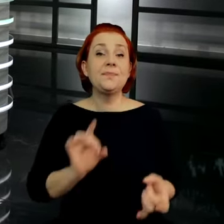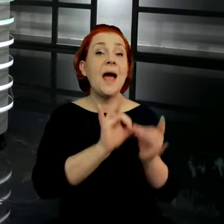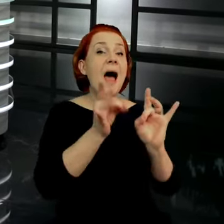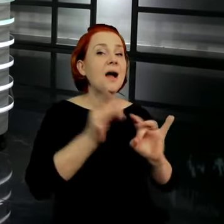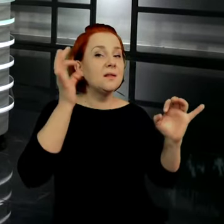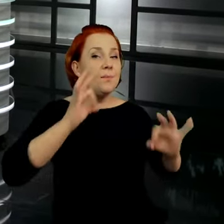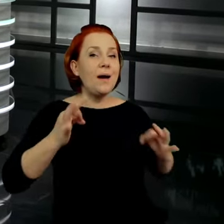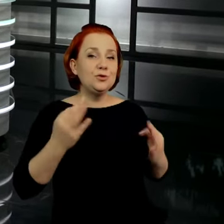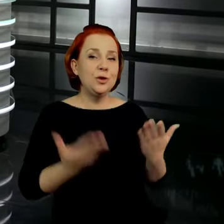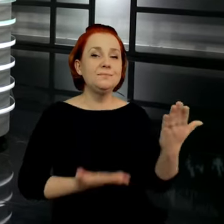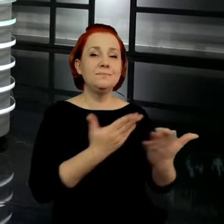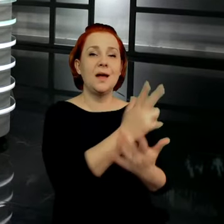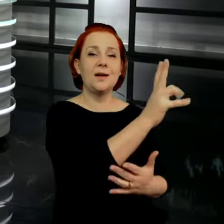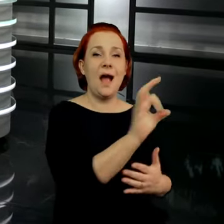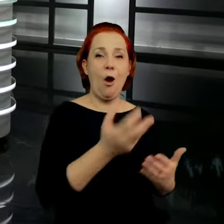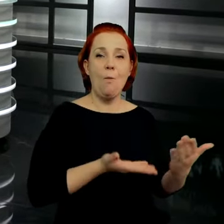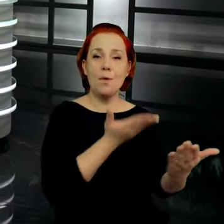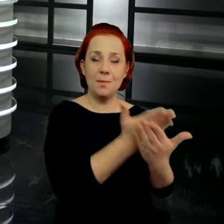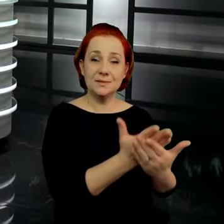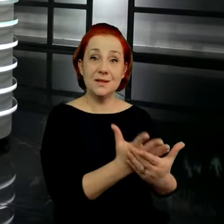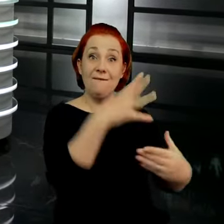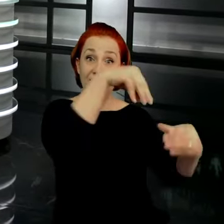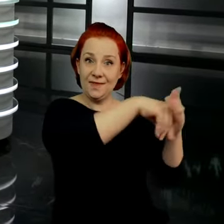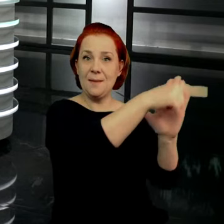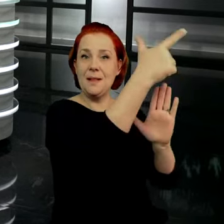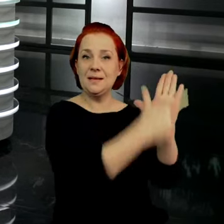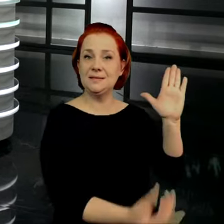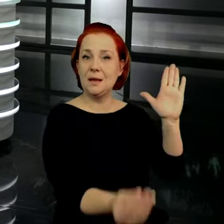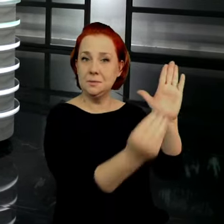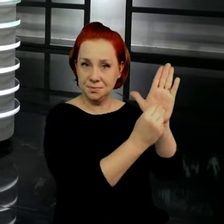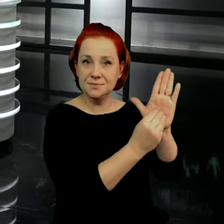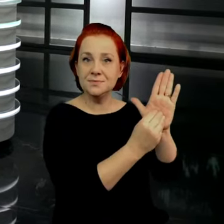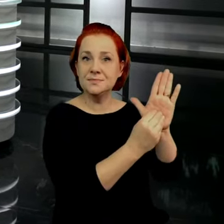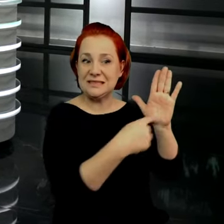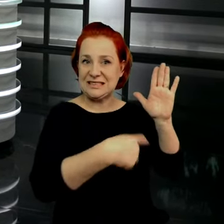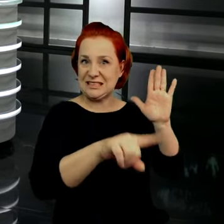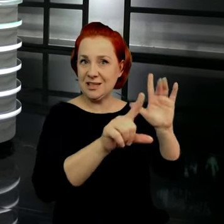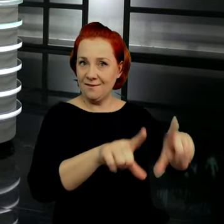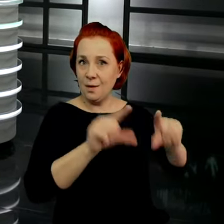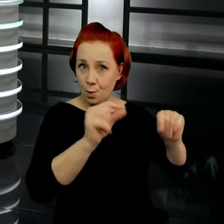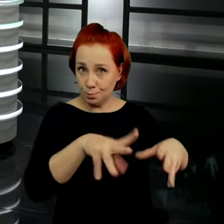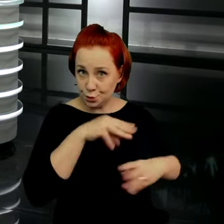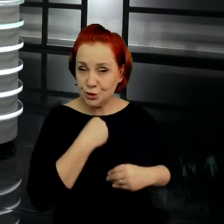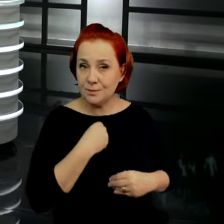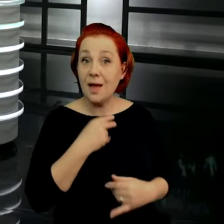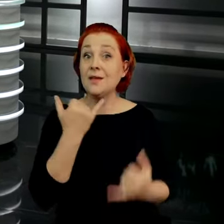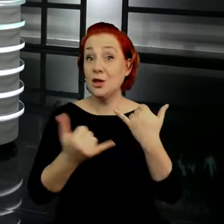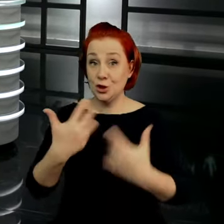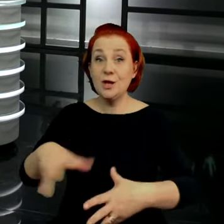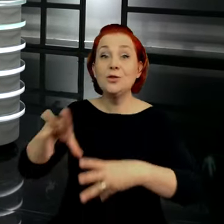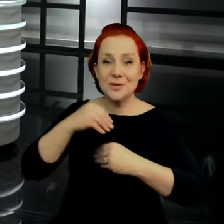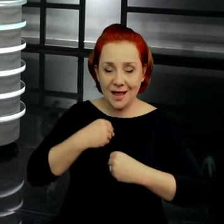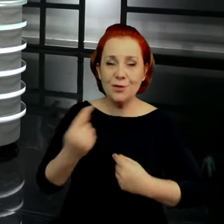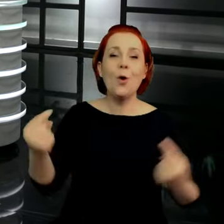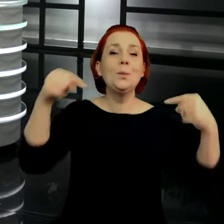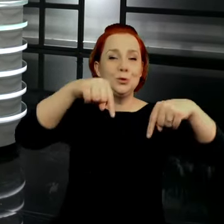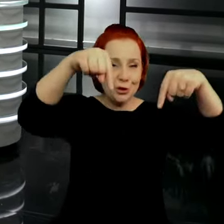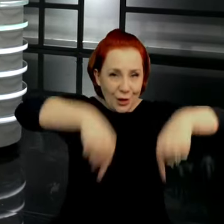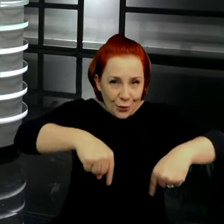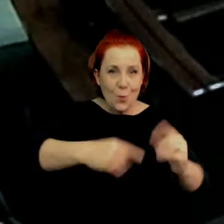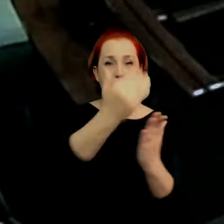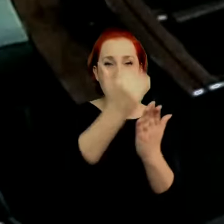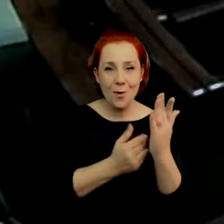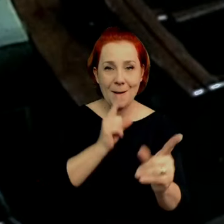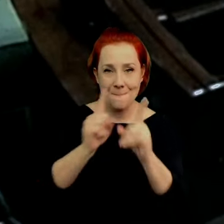Koalicji Obywatelskiej startu z ich list w najbliższych wyborach, to by ją pani przyjęła? Jak dostanę, to przyjdę do pani redaktor i o tym porozmawiamy, dobra?